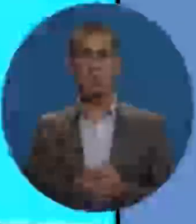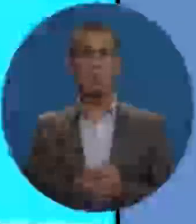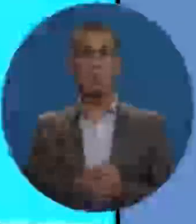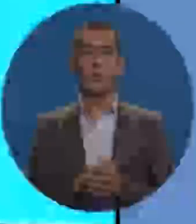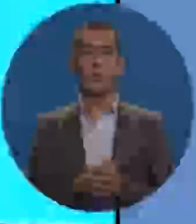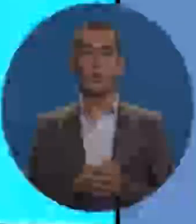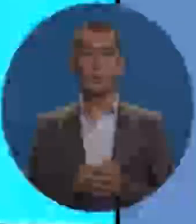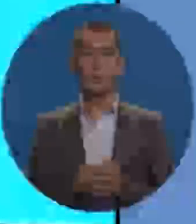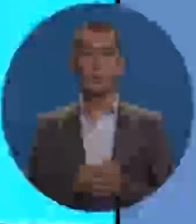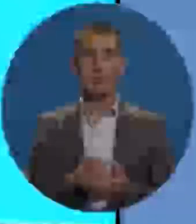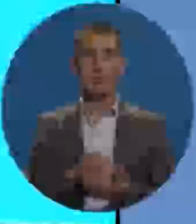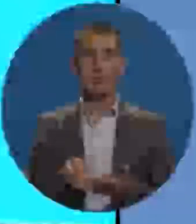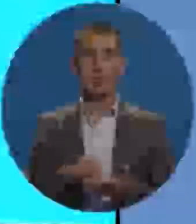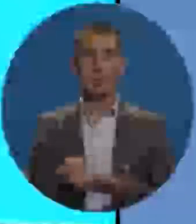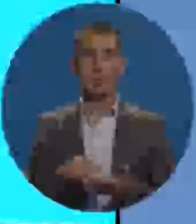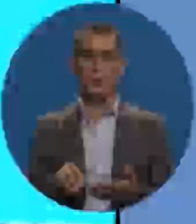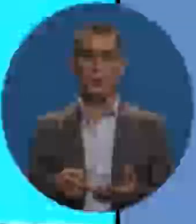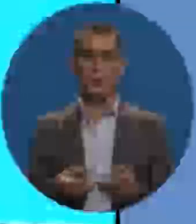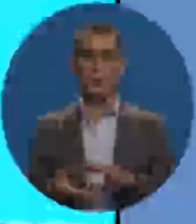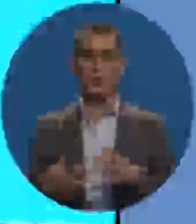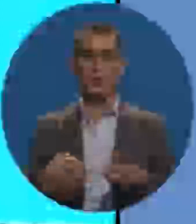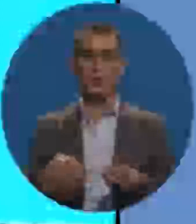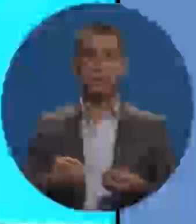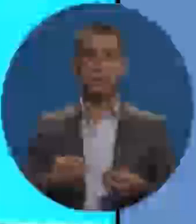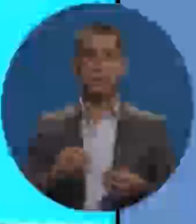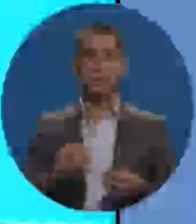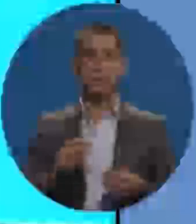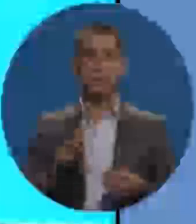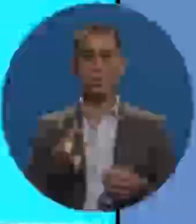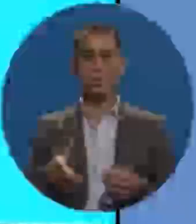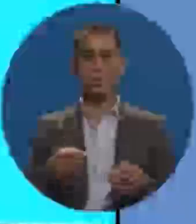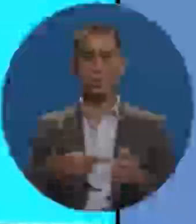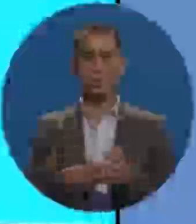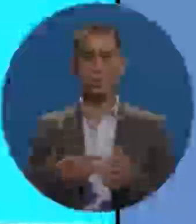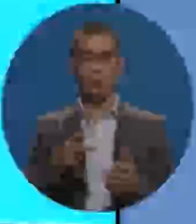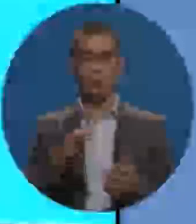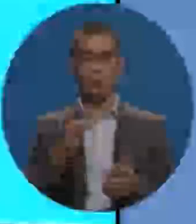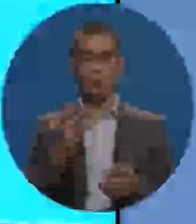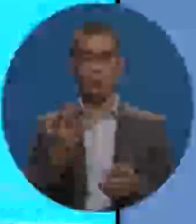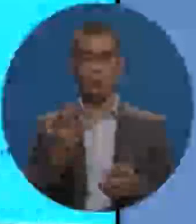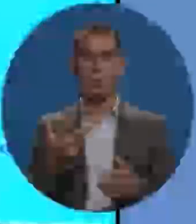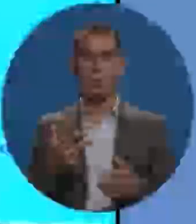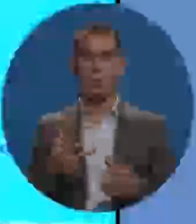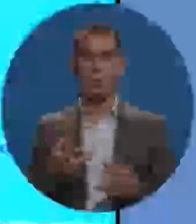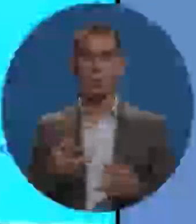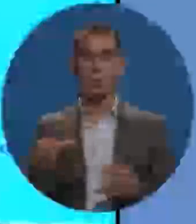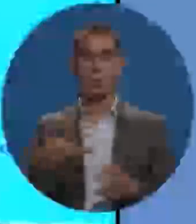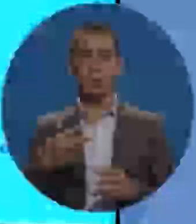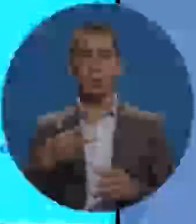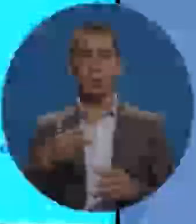пе, балалар? Олай болса, жазың шешімін 30-ды 3-ке